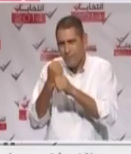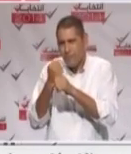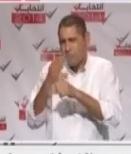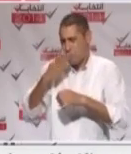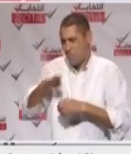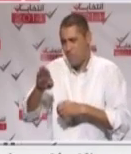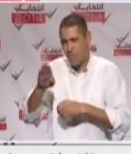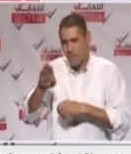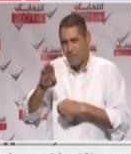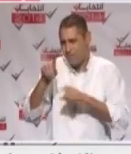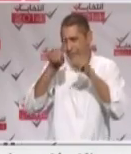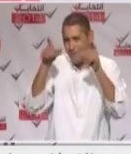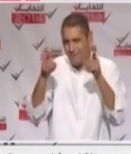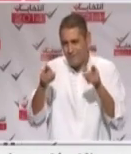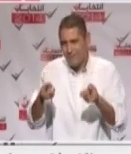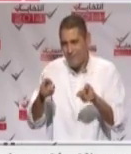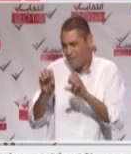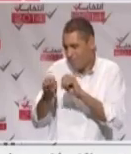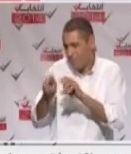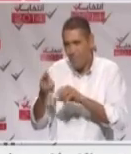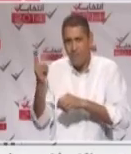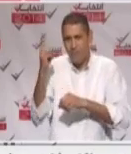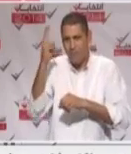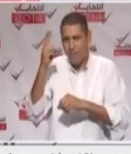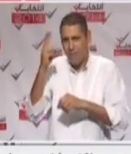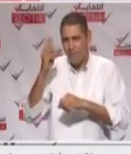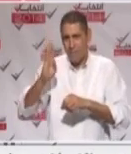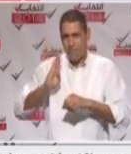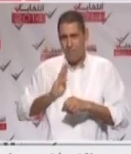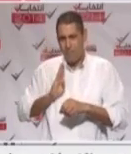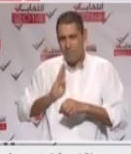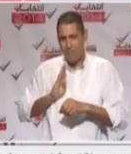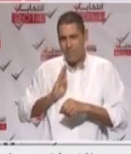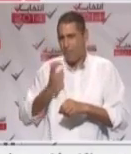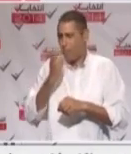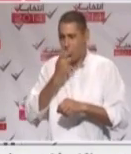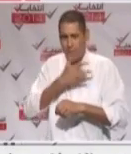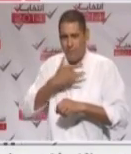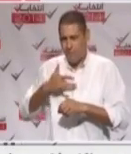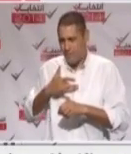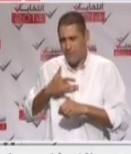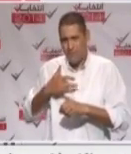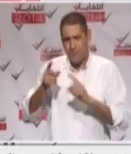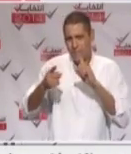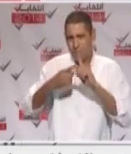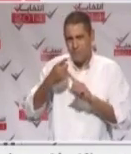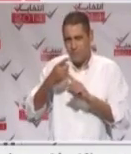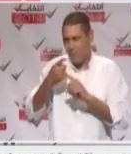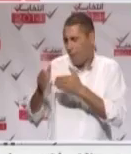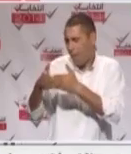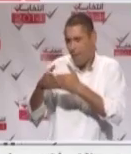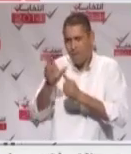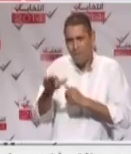المنظومات والمنشات التربويه والثقافيه والجامعيه والامنيه والصحيه خاصه وتعزيزها بطب الاختصاص وتقريبها